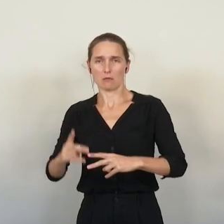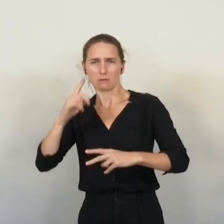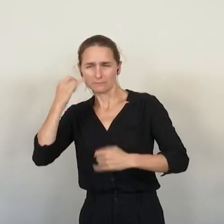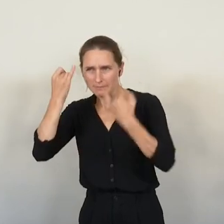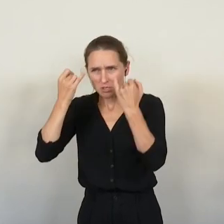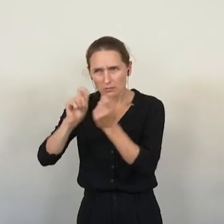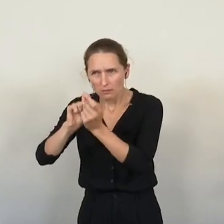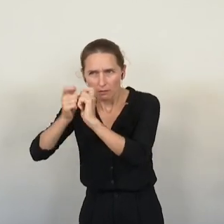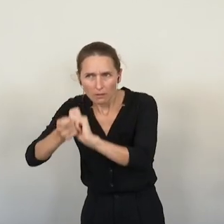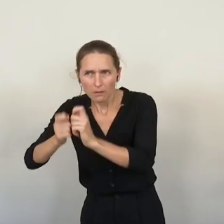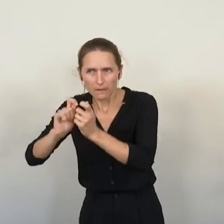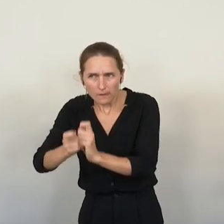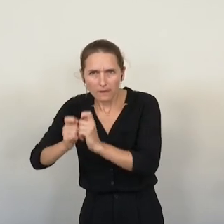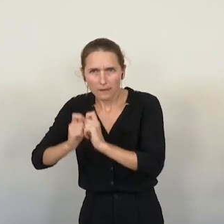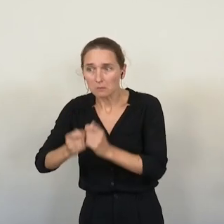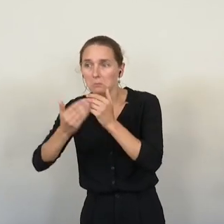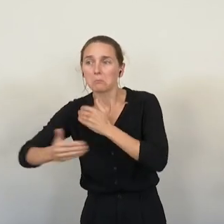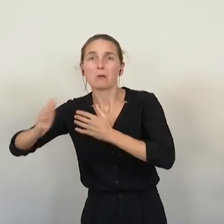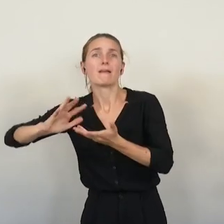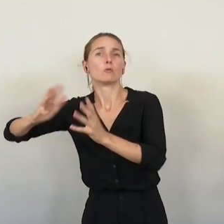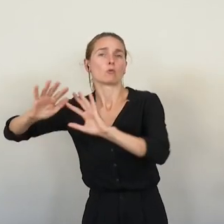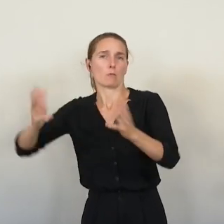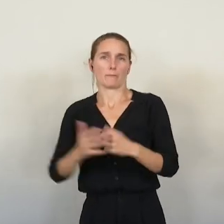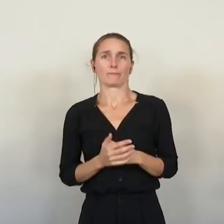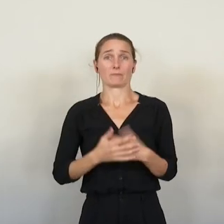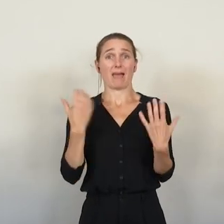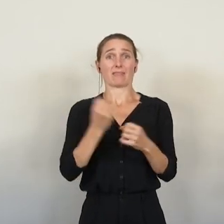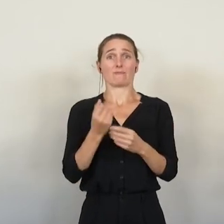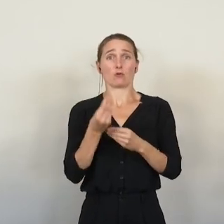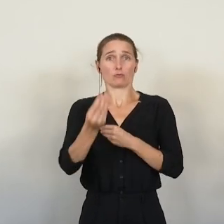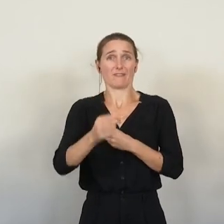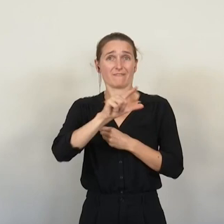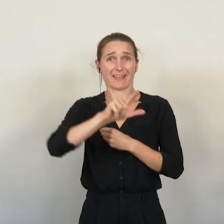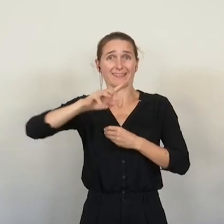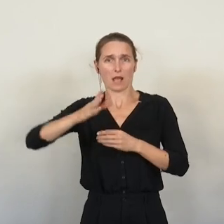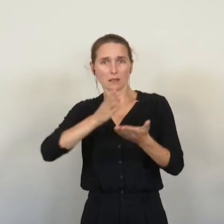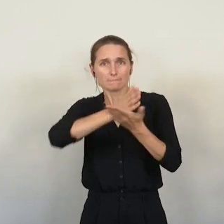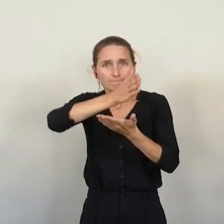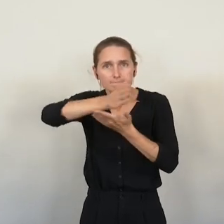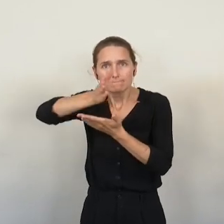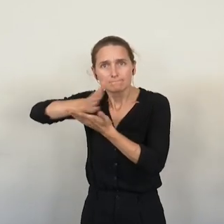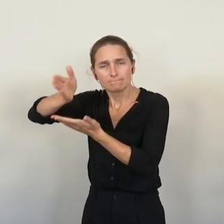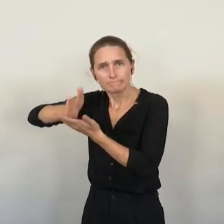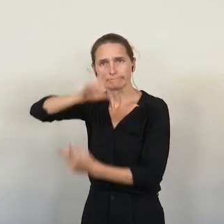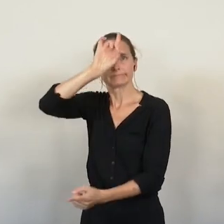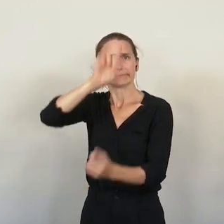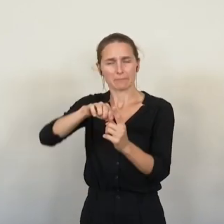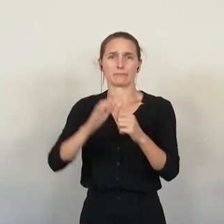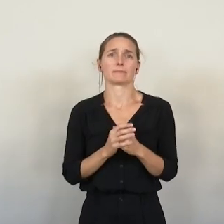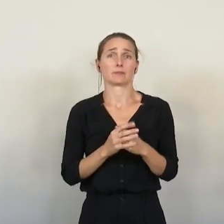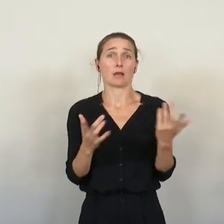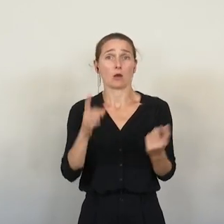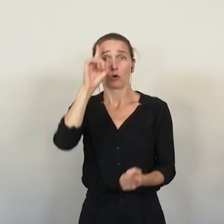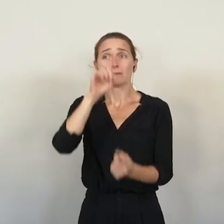recensé de ces travaux 24 lignes directrices ont été établies qui dessinent les contours d'un futur souhaitable et